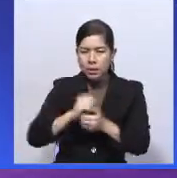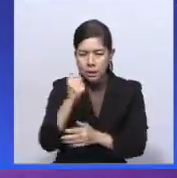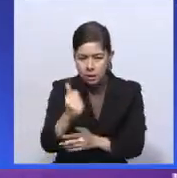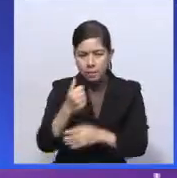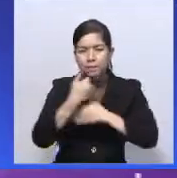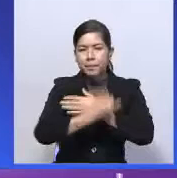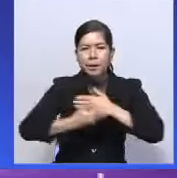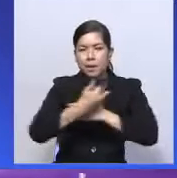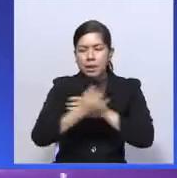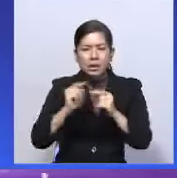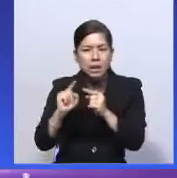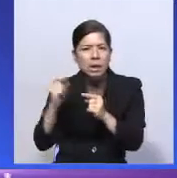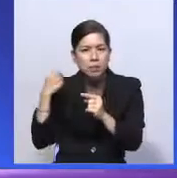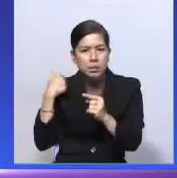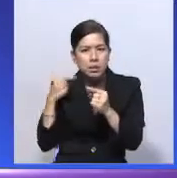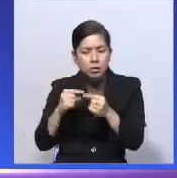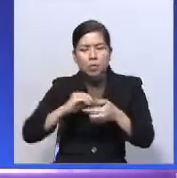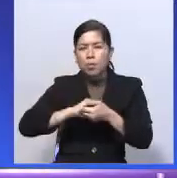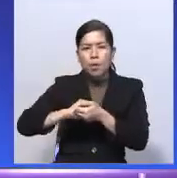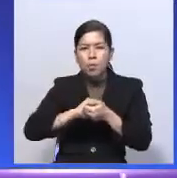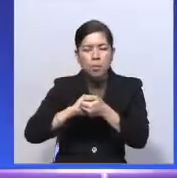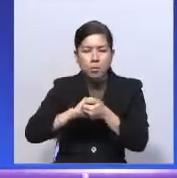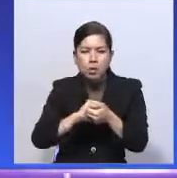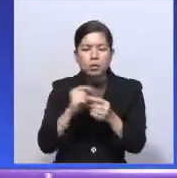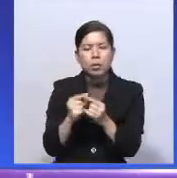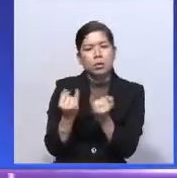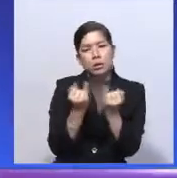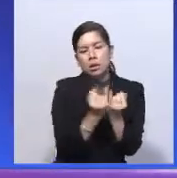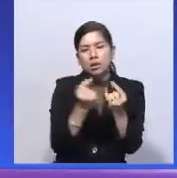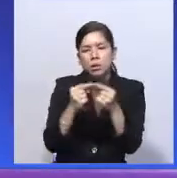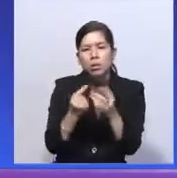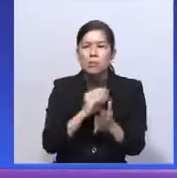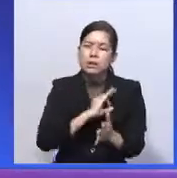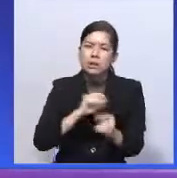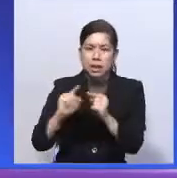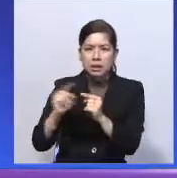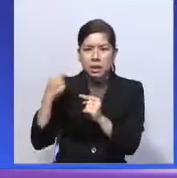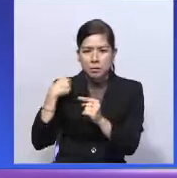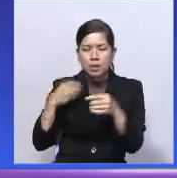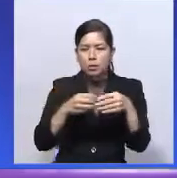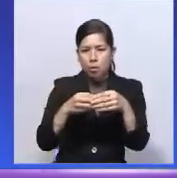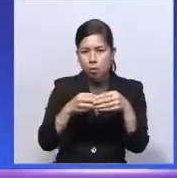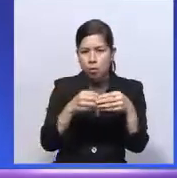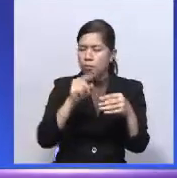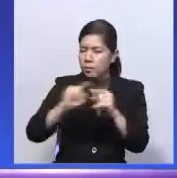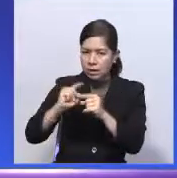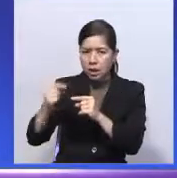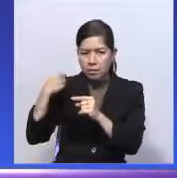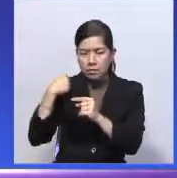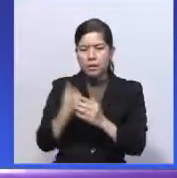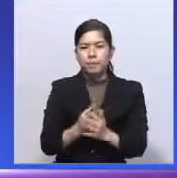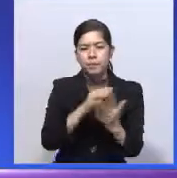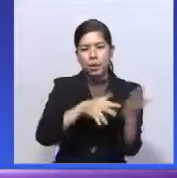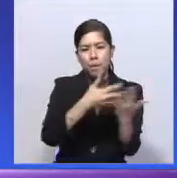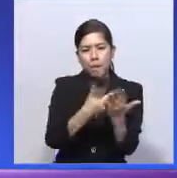ประเทศกลางๆประเทศเล็กๆล้วนแล้วแต่เป็นสหายของเราแล้วเราเกื้อกูลกันมาตลอดโดยเฉพาะอย่างยิ่ง CRMVT เรามีนโยบาย